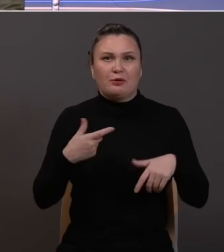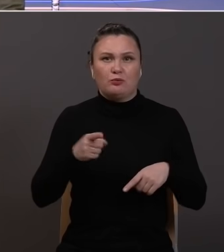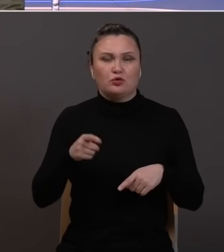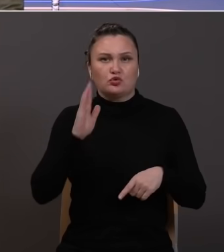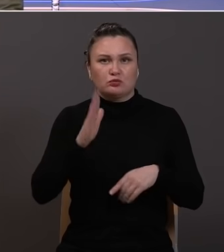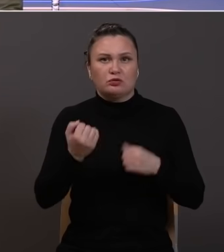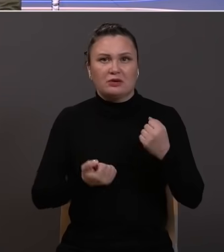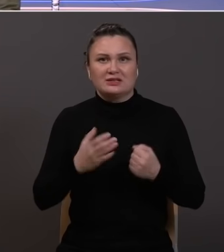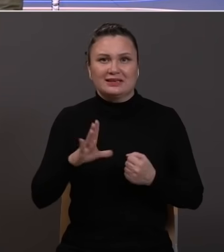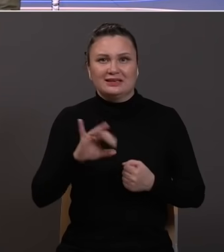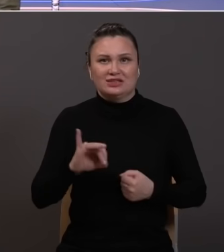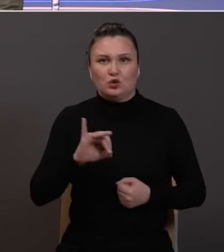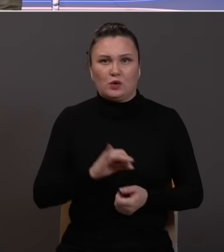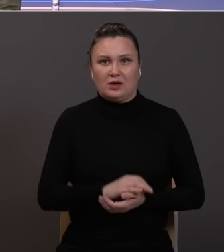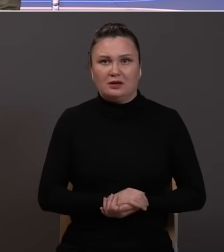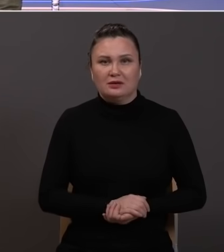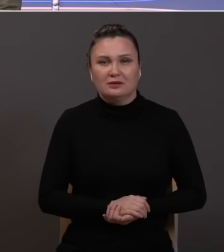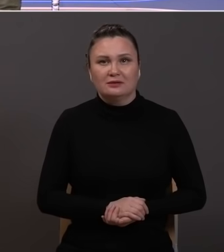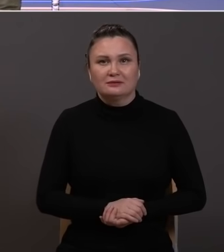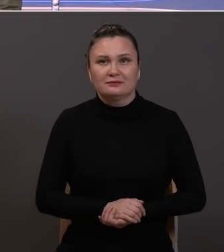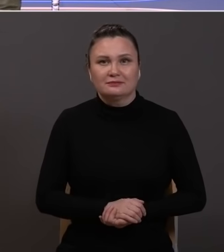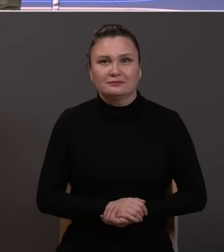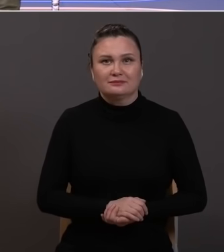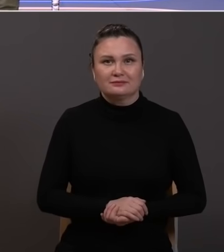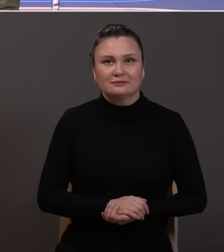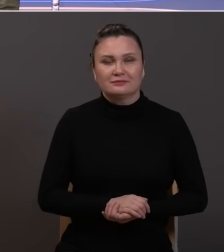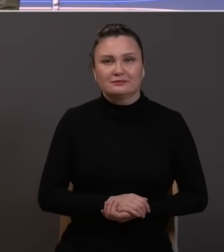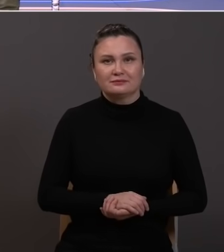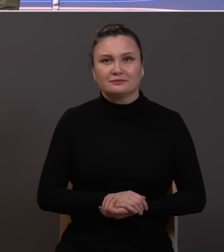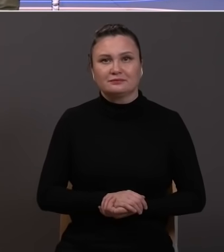что она уже будет машина с историей, и мне кажется, это прикольно. А вы